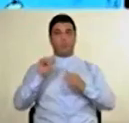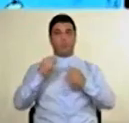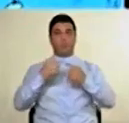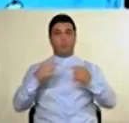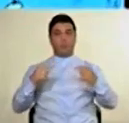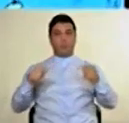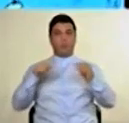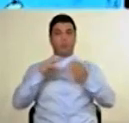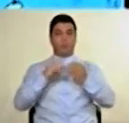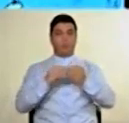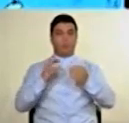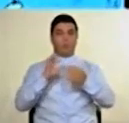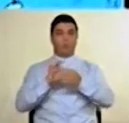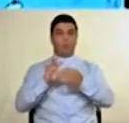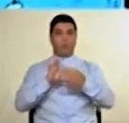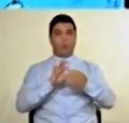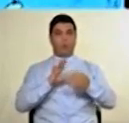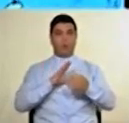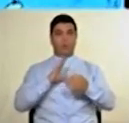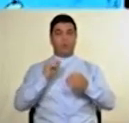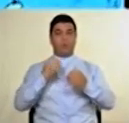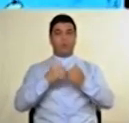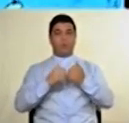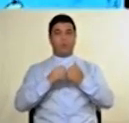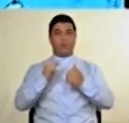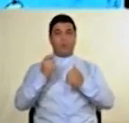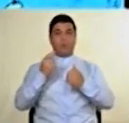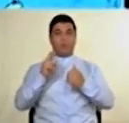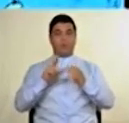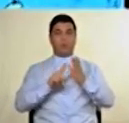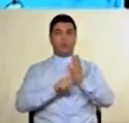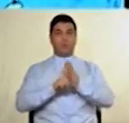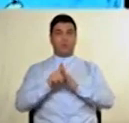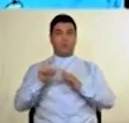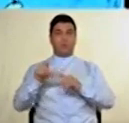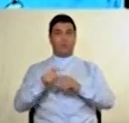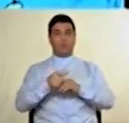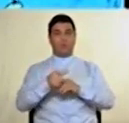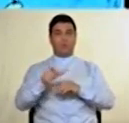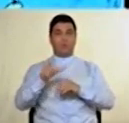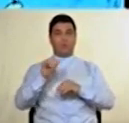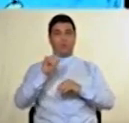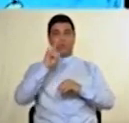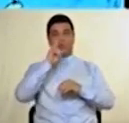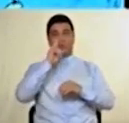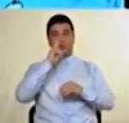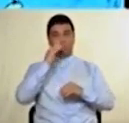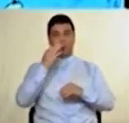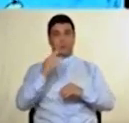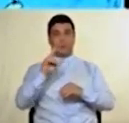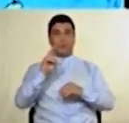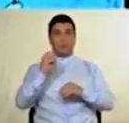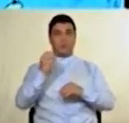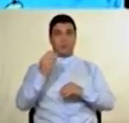bilan bog'langan ekan. Va O'rta Osiyoga kirib kela boshladi bu yo'l va Samarqand,